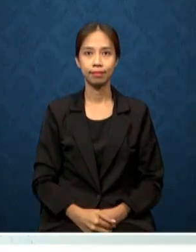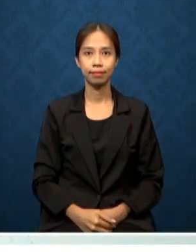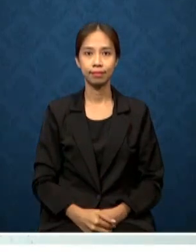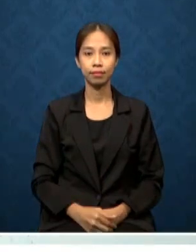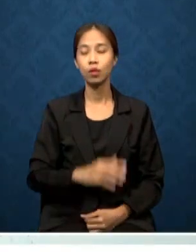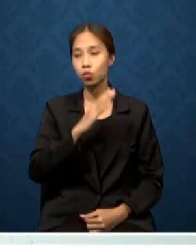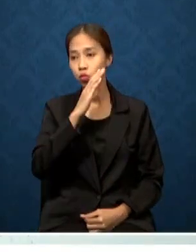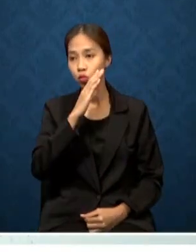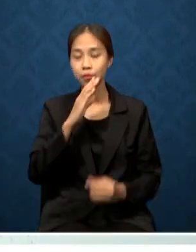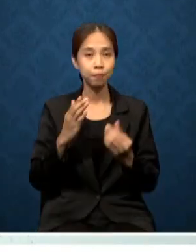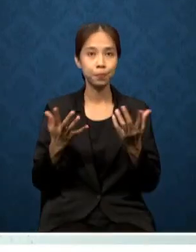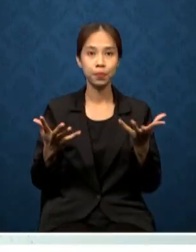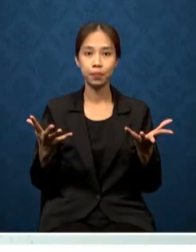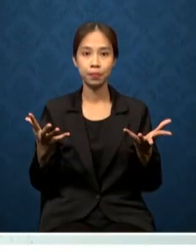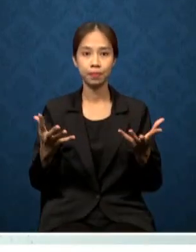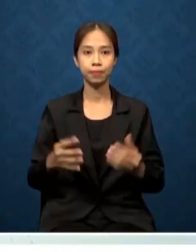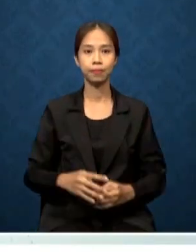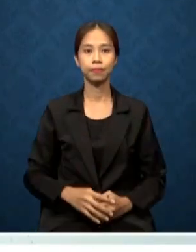หากไม่มีนะครับ